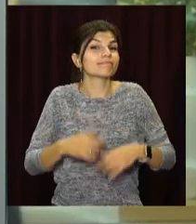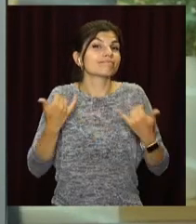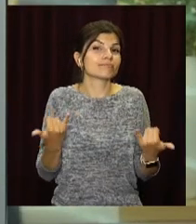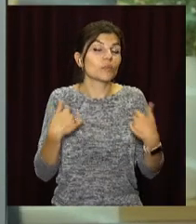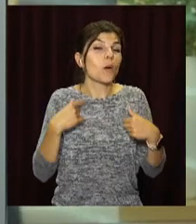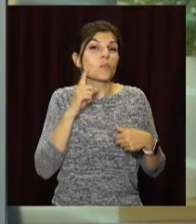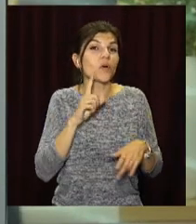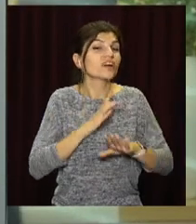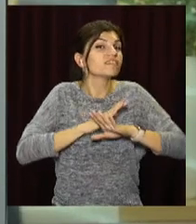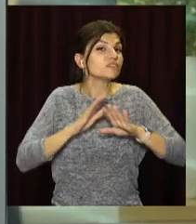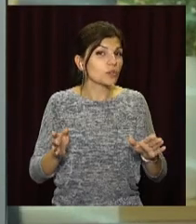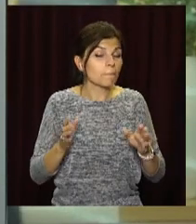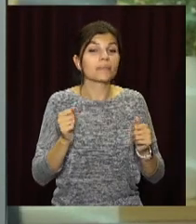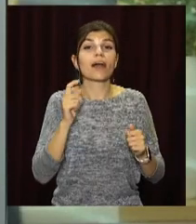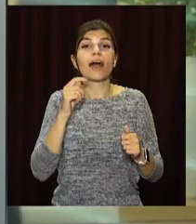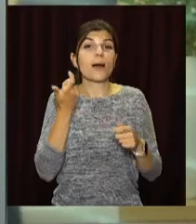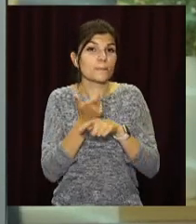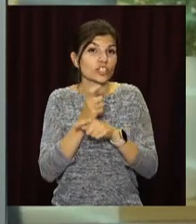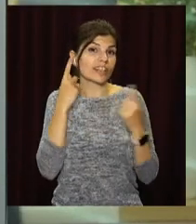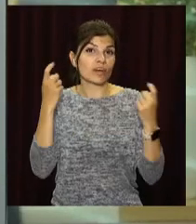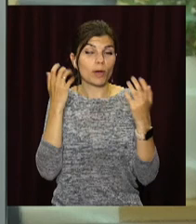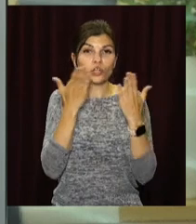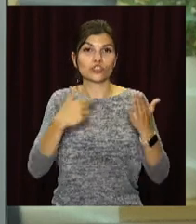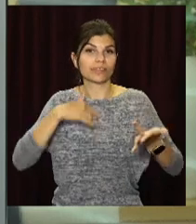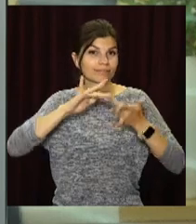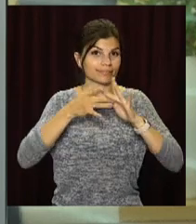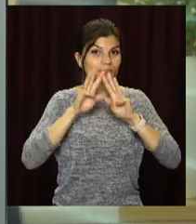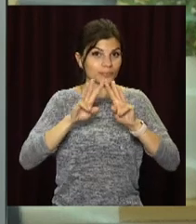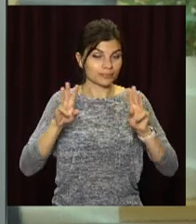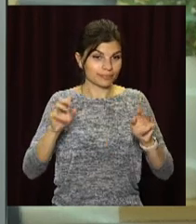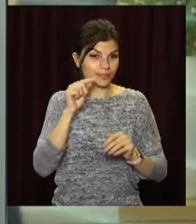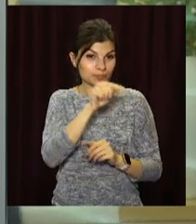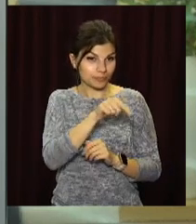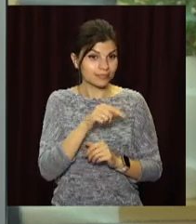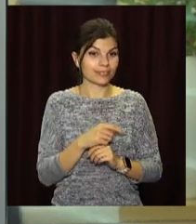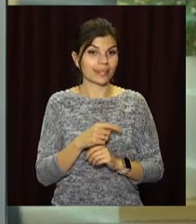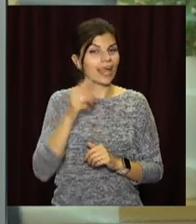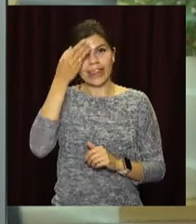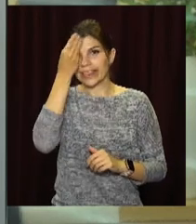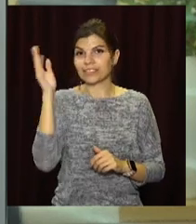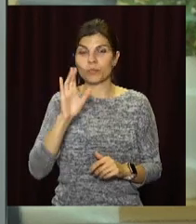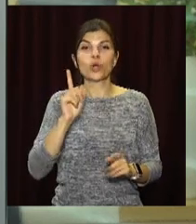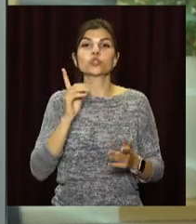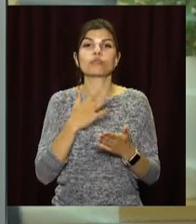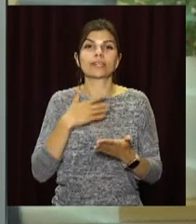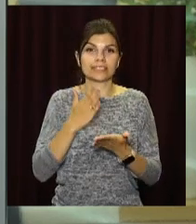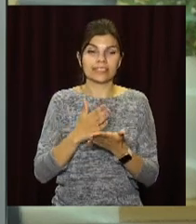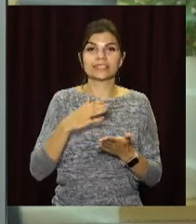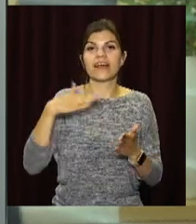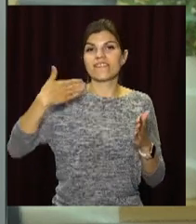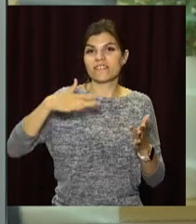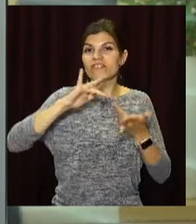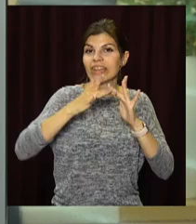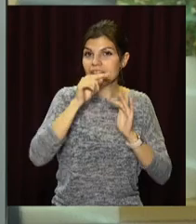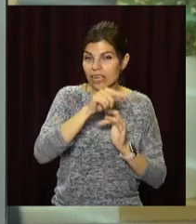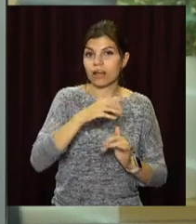мене поки що все, а більше інформації читайте на нашому сайті opentv.media. Не забувайте про сюжети в соціальних мережах та